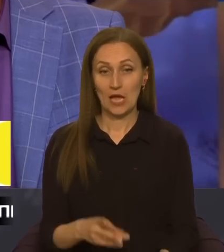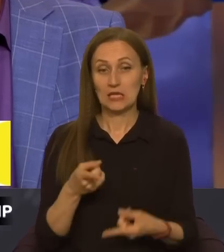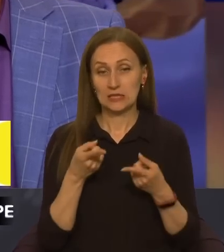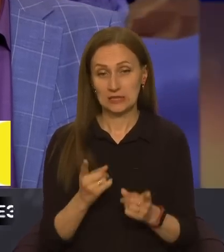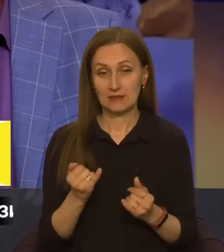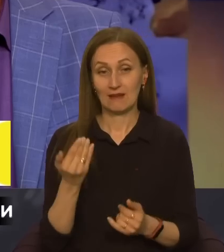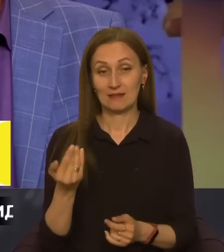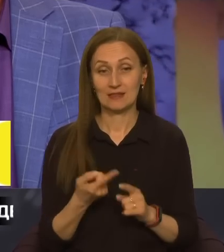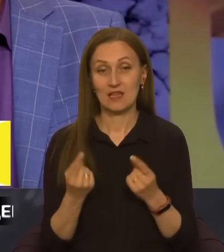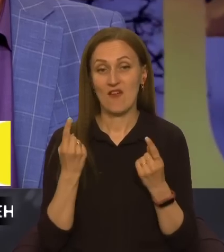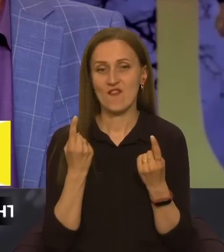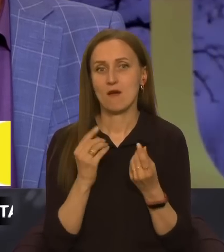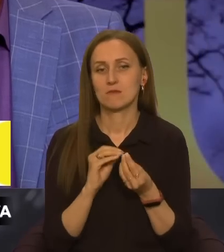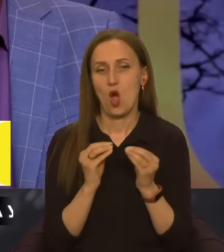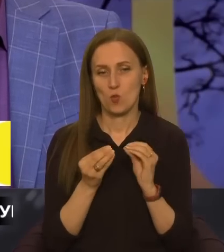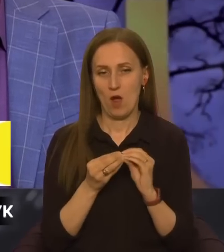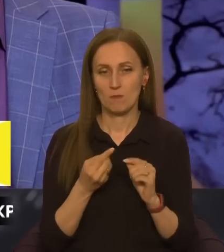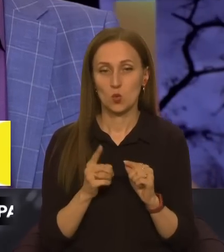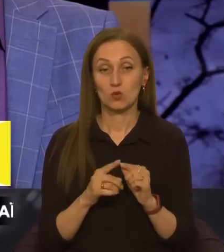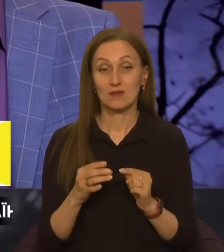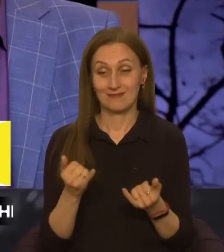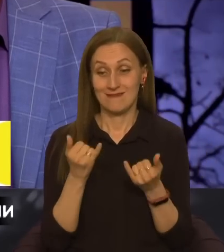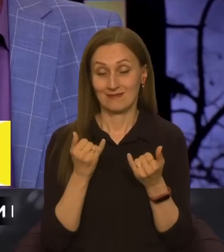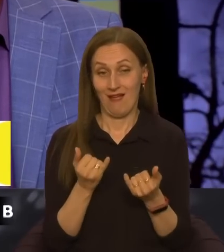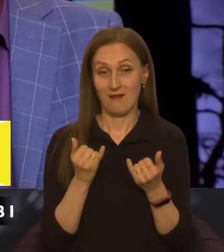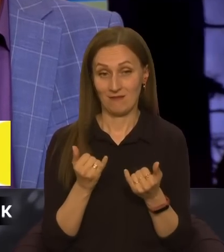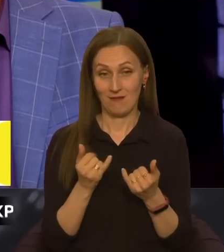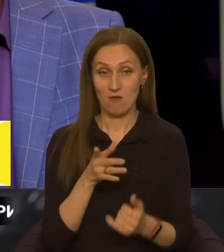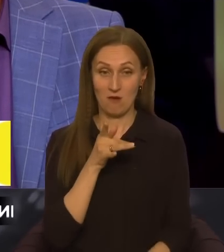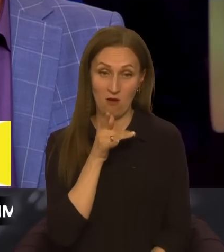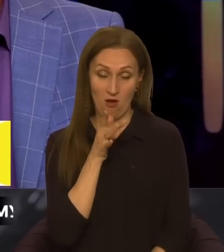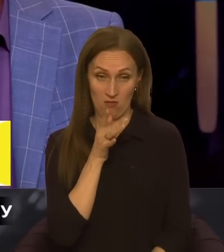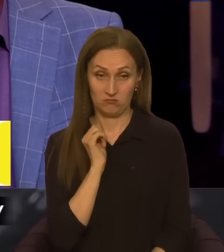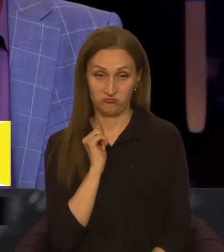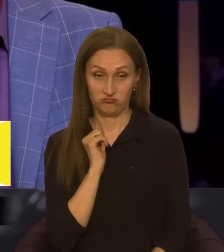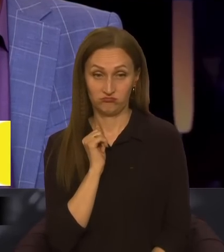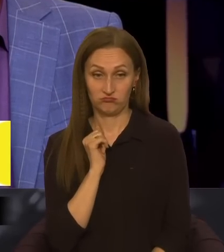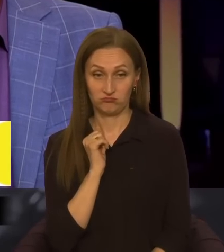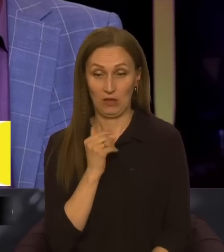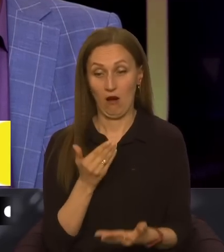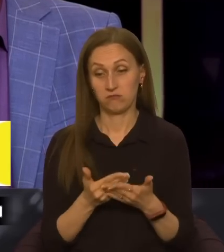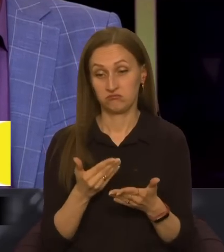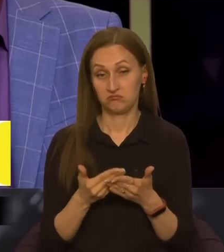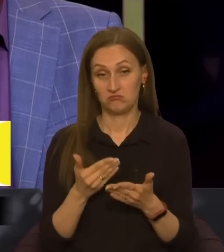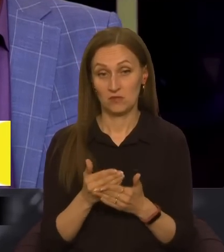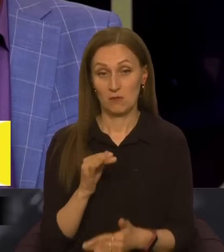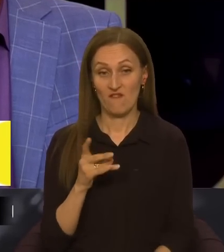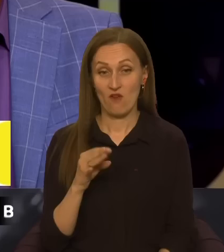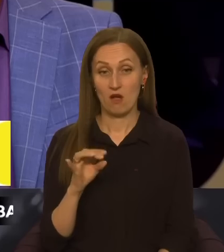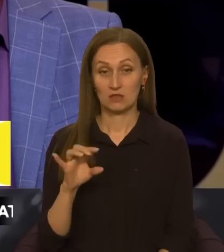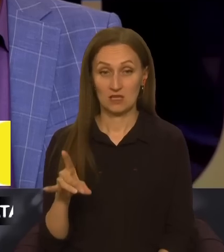Насправді для них це велика проблема. Тому що навіть зараз, коли, наприклад, ПВК